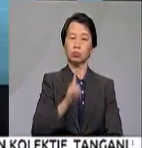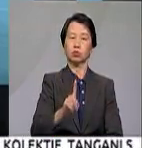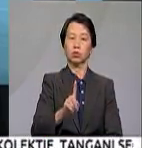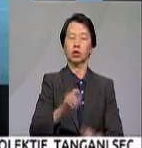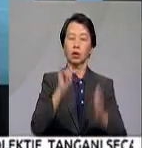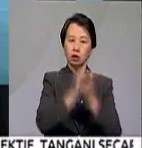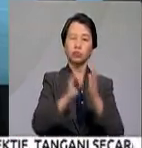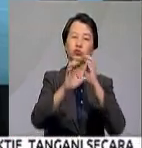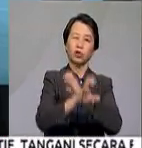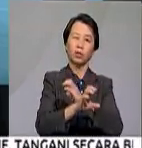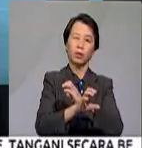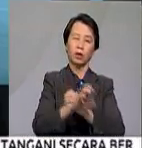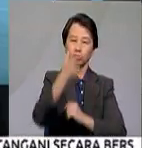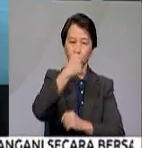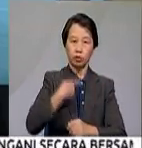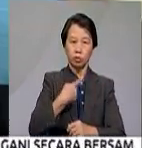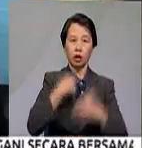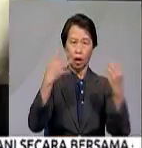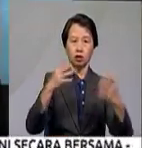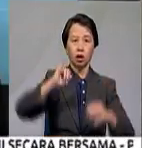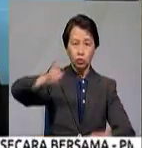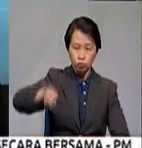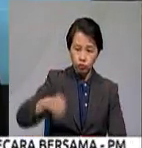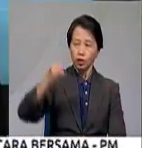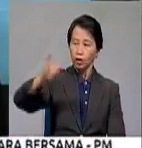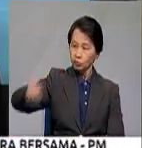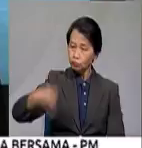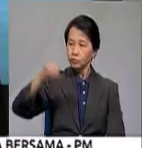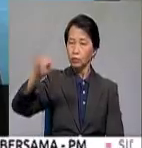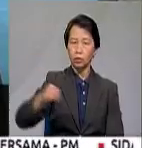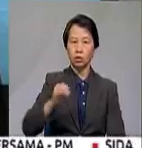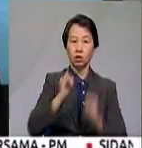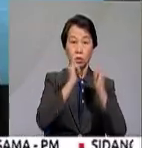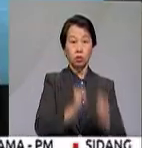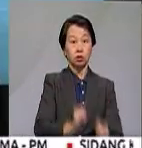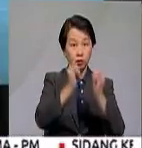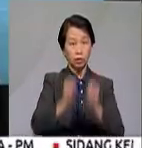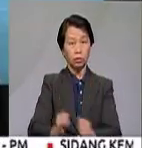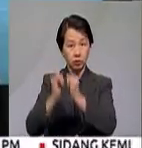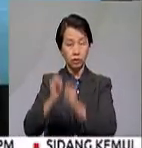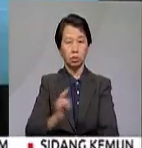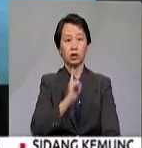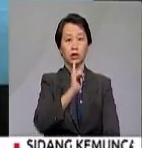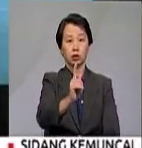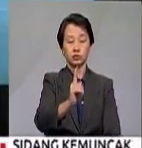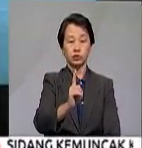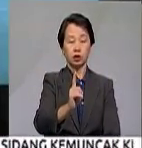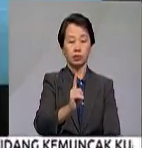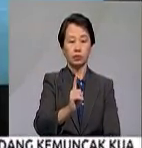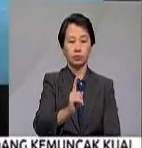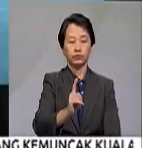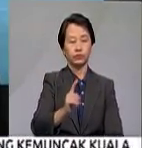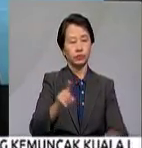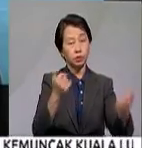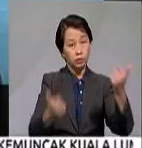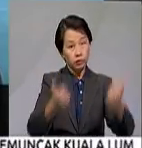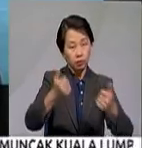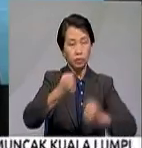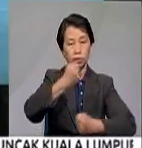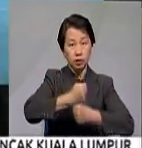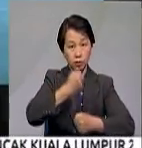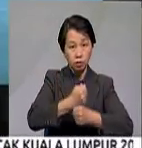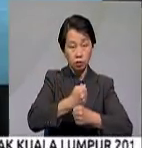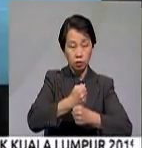dunia Islam kerana kita ada berjuta-juta individu Muslim yang sama ada bekerja